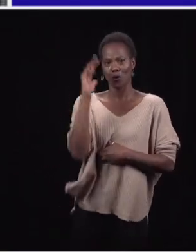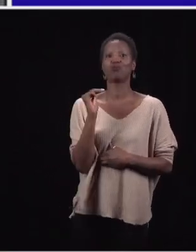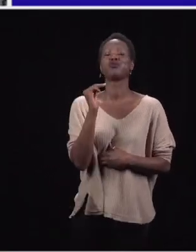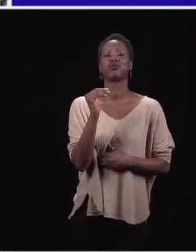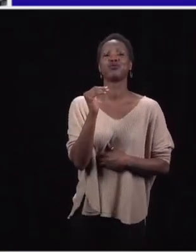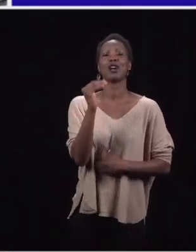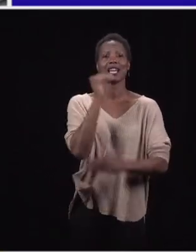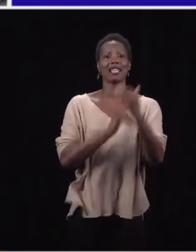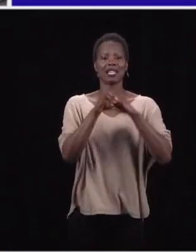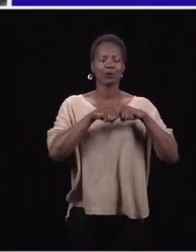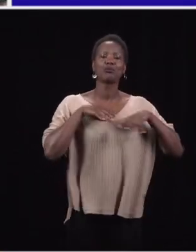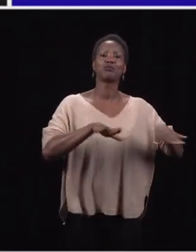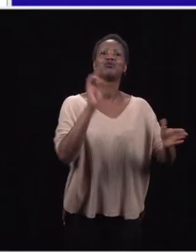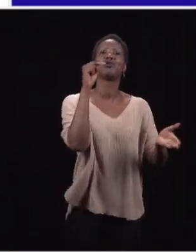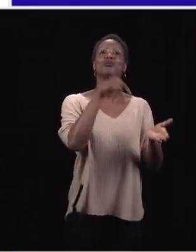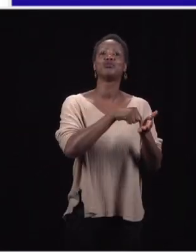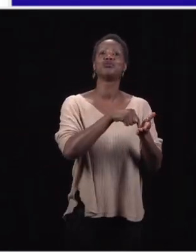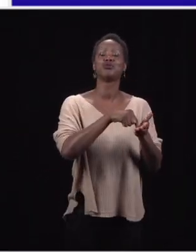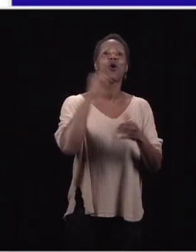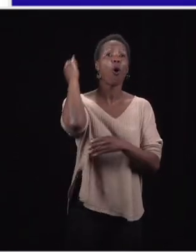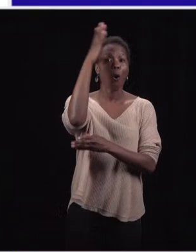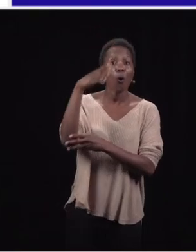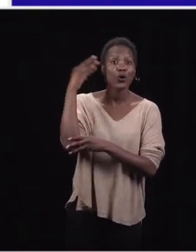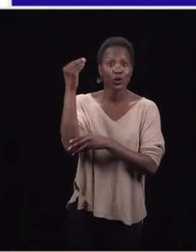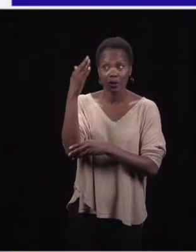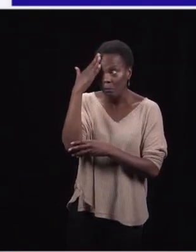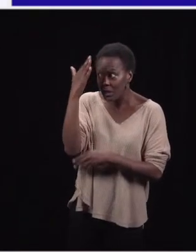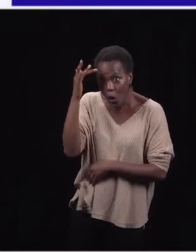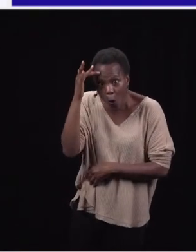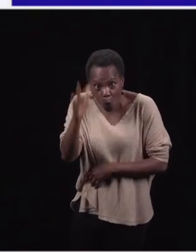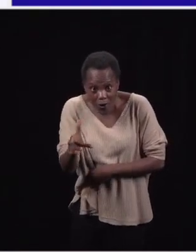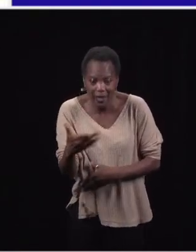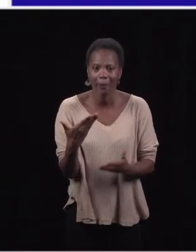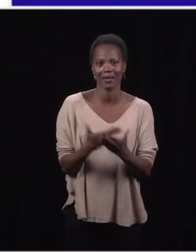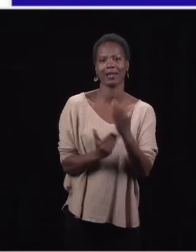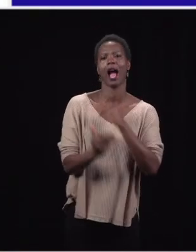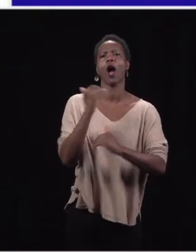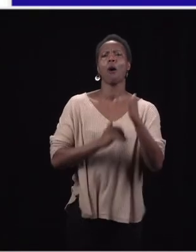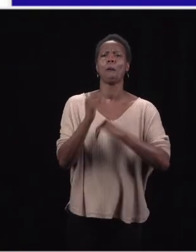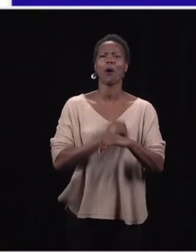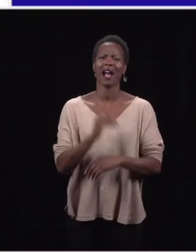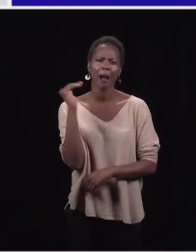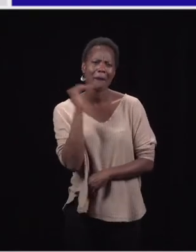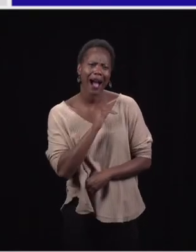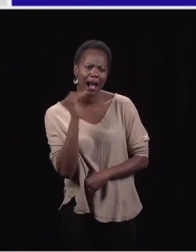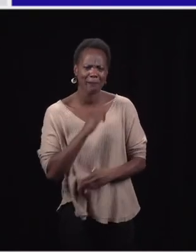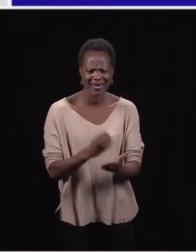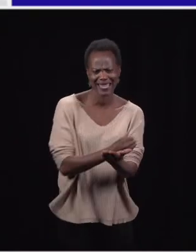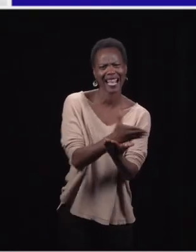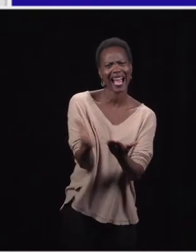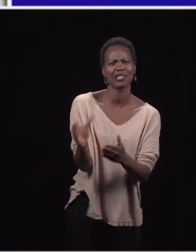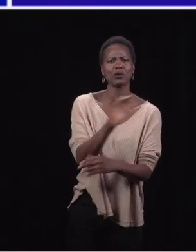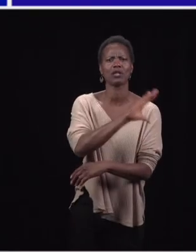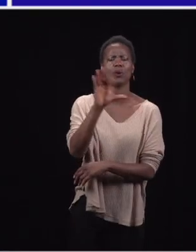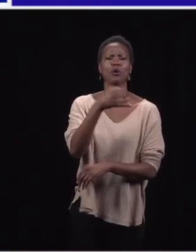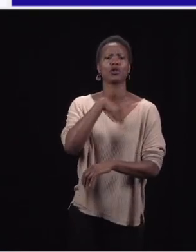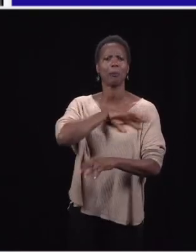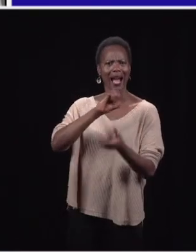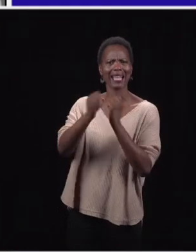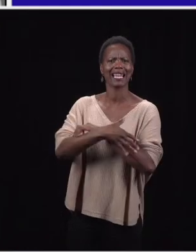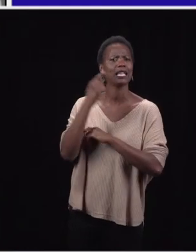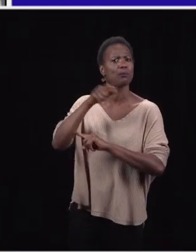pour ceux qui ne connaissent pas encore des clics numériques c'est un programme gratuit rapide et 100% en ligne pour accompagner les demandeurs d'emploi vers les métiers de